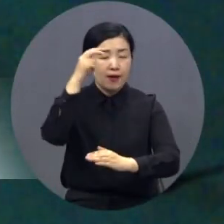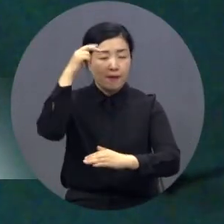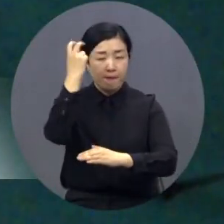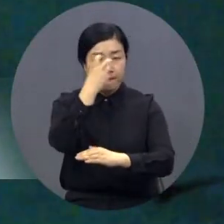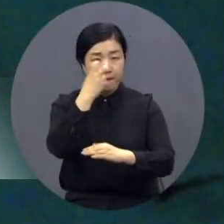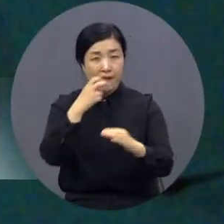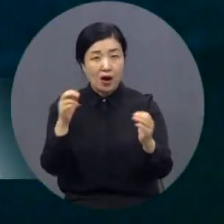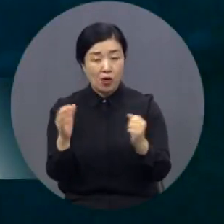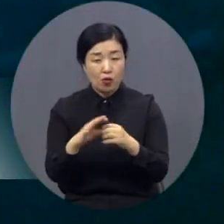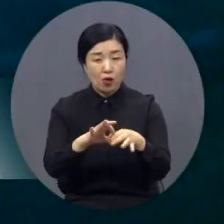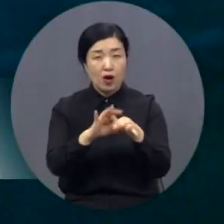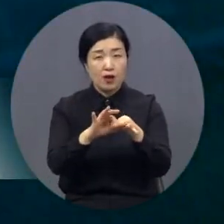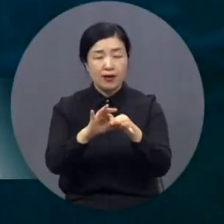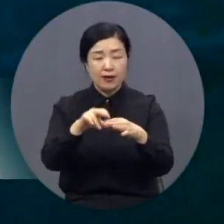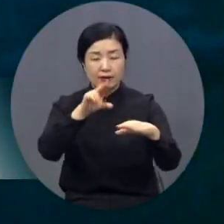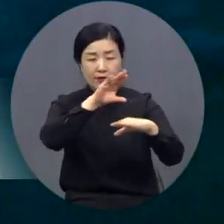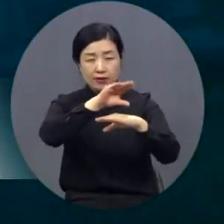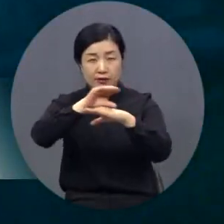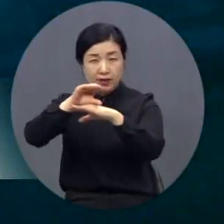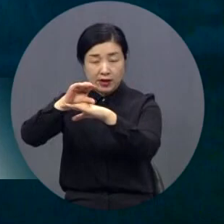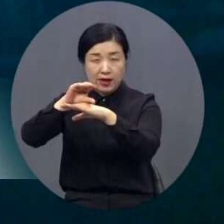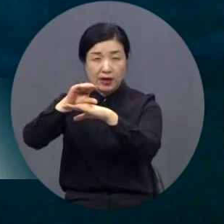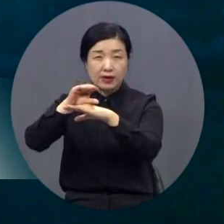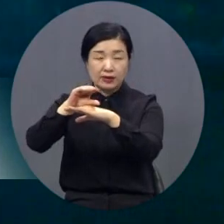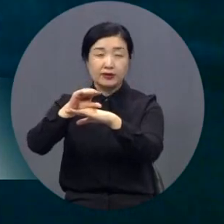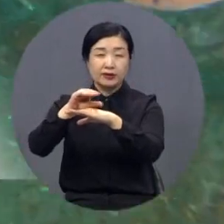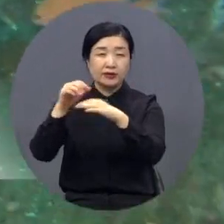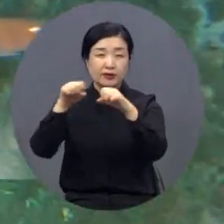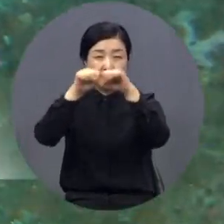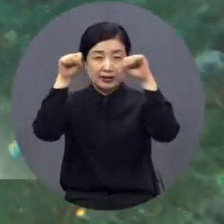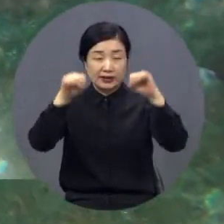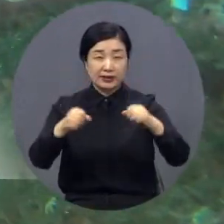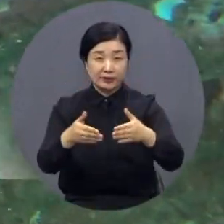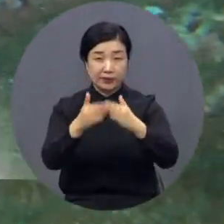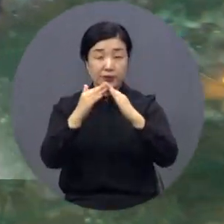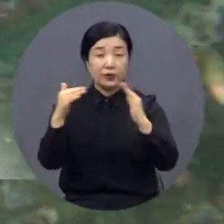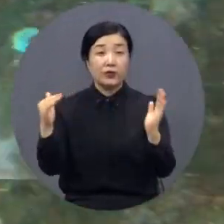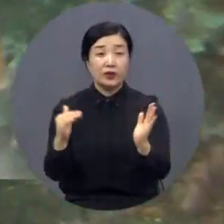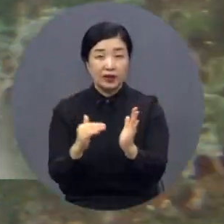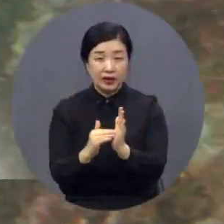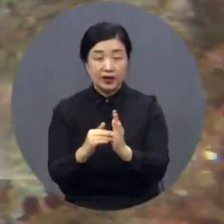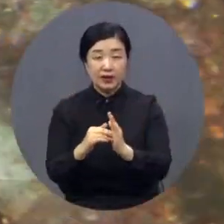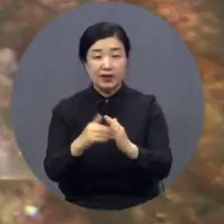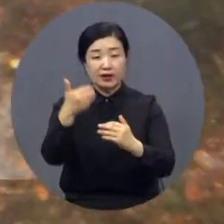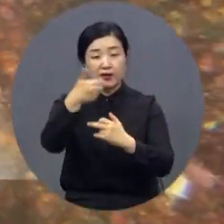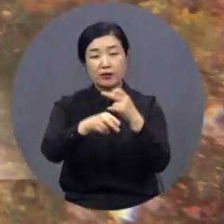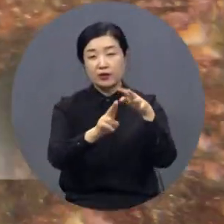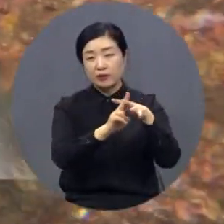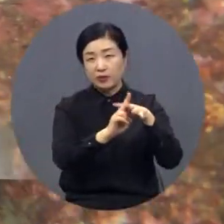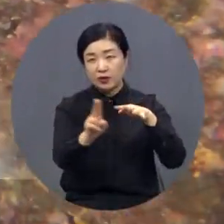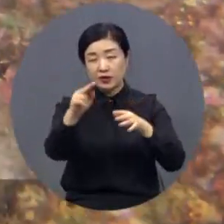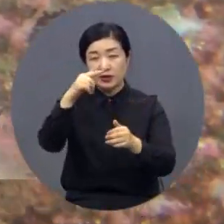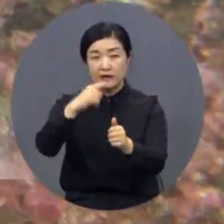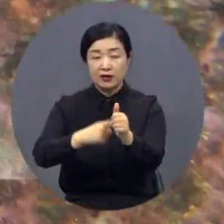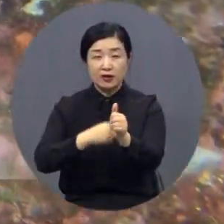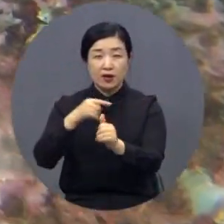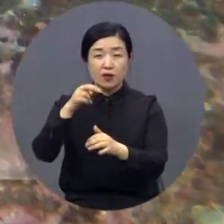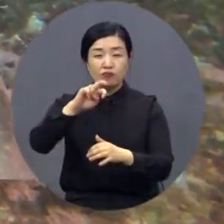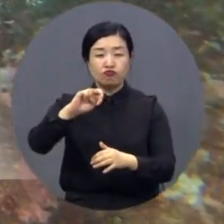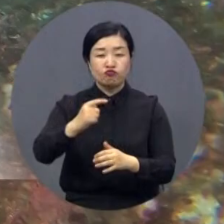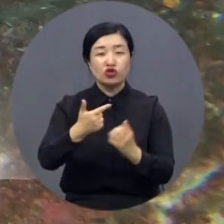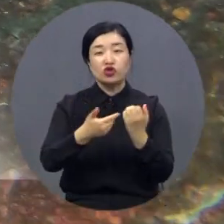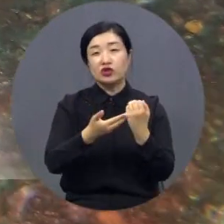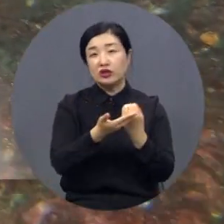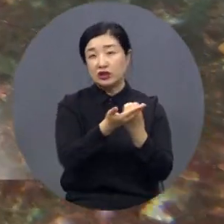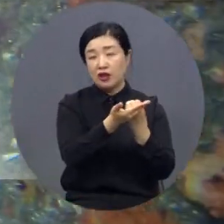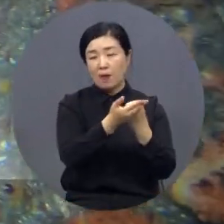기관에서 영상을 확인할 수 있는 설를 도입했습니다 한수은 인 문대 연산호